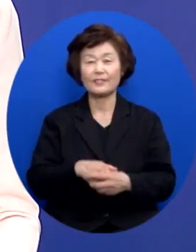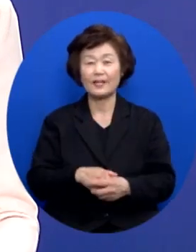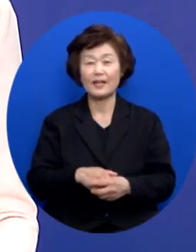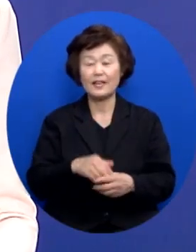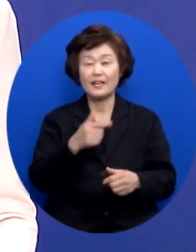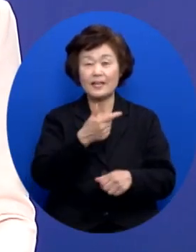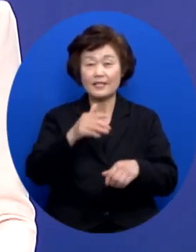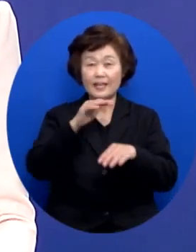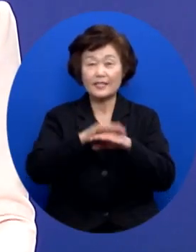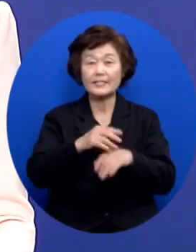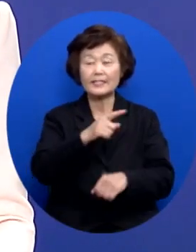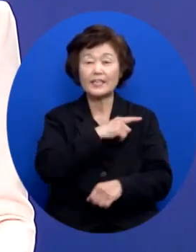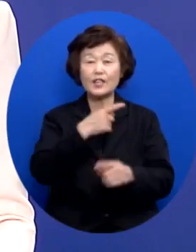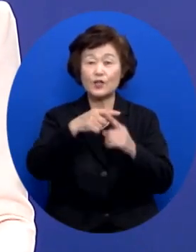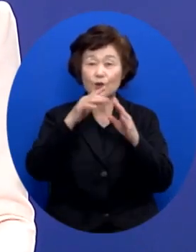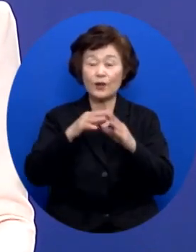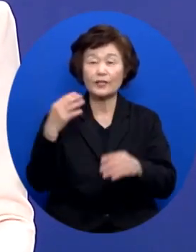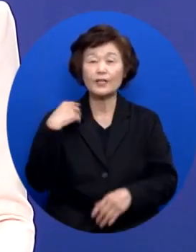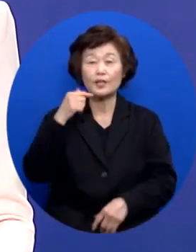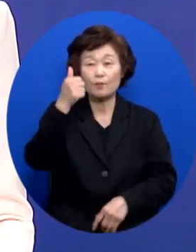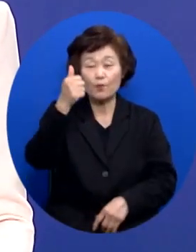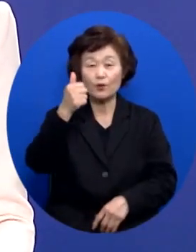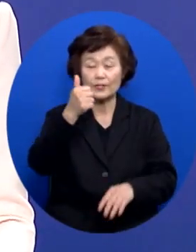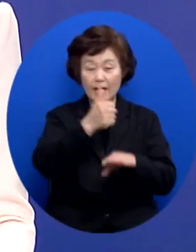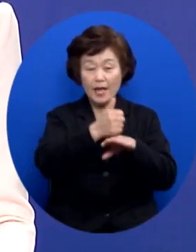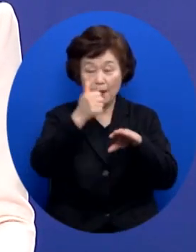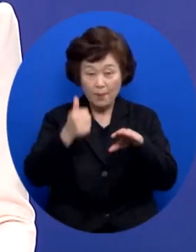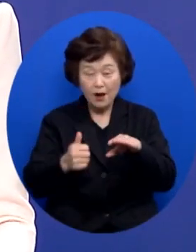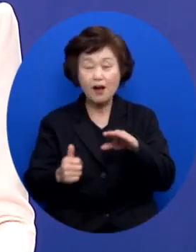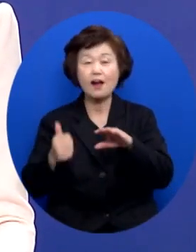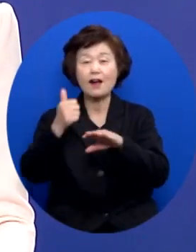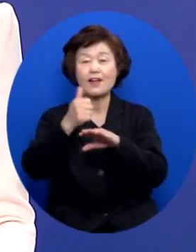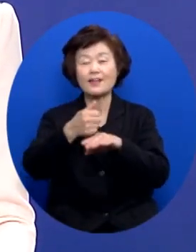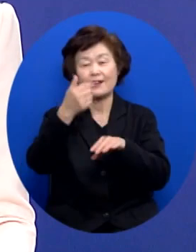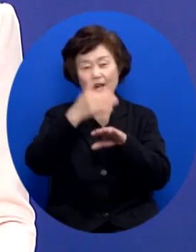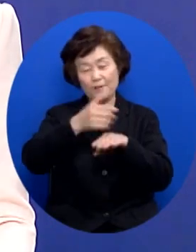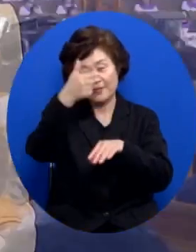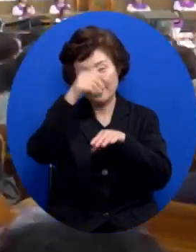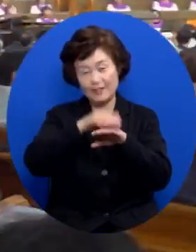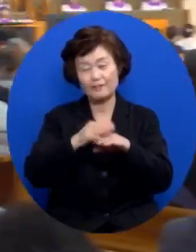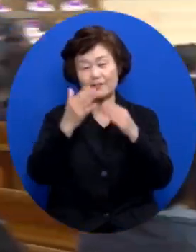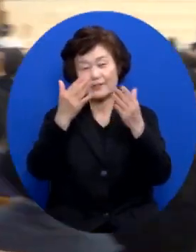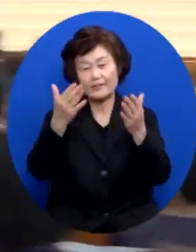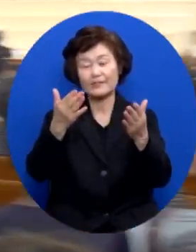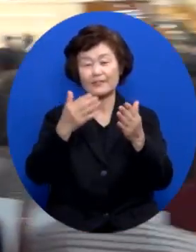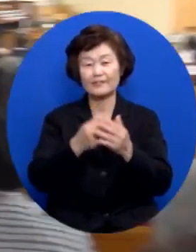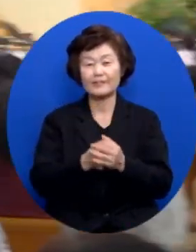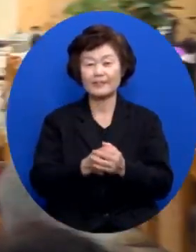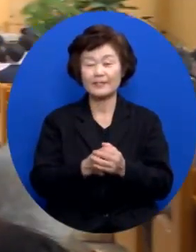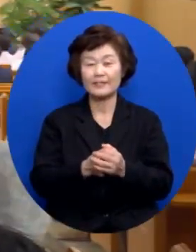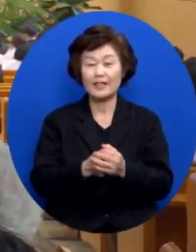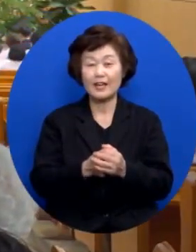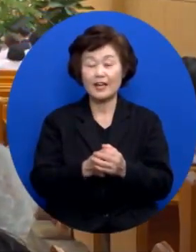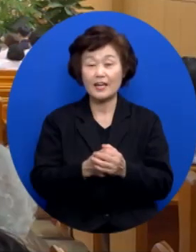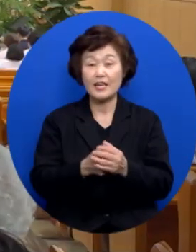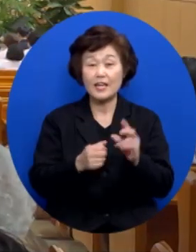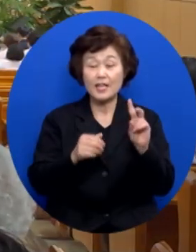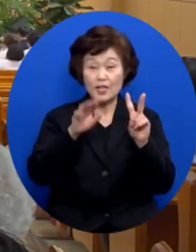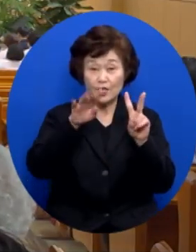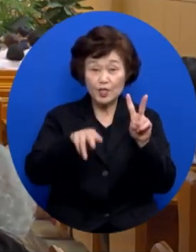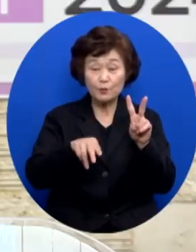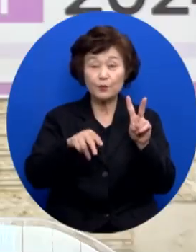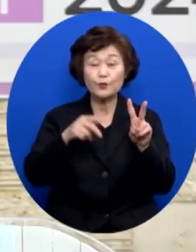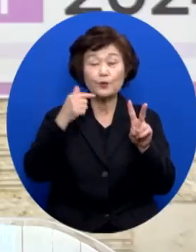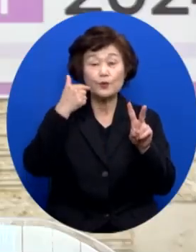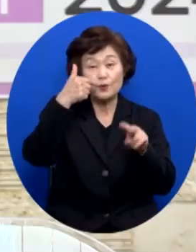대전 제일교회가 다민 목사 이취임 감사 예배를 드렸습니다 일부 예배에서 설교를